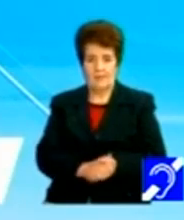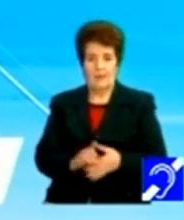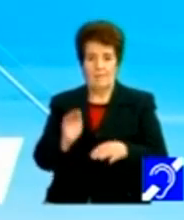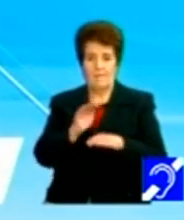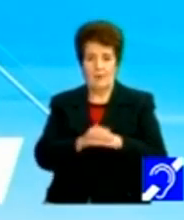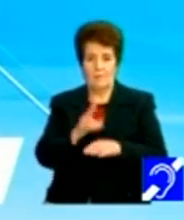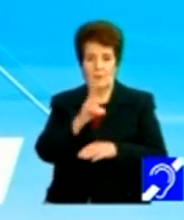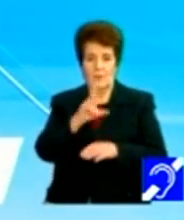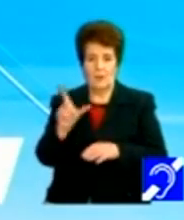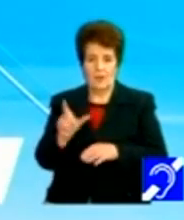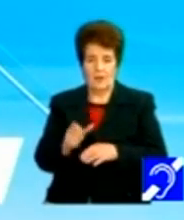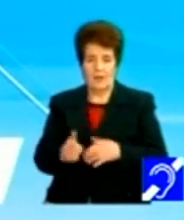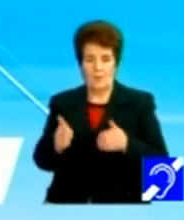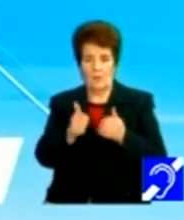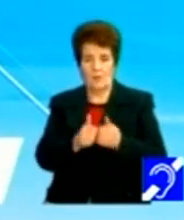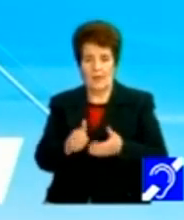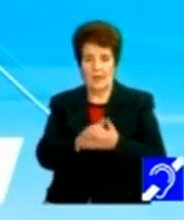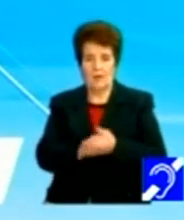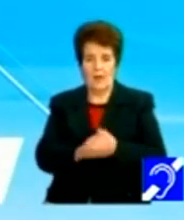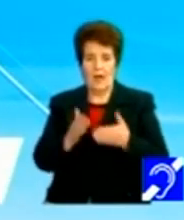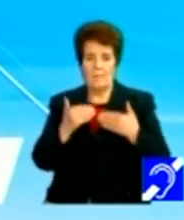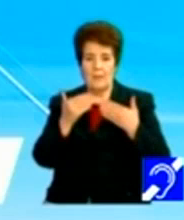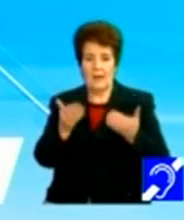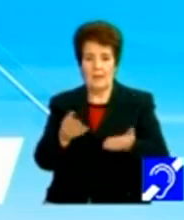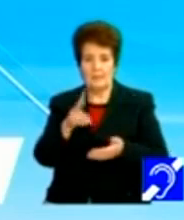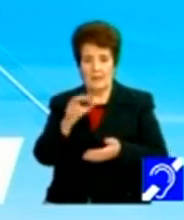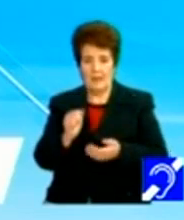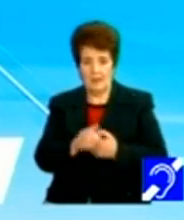faptul că un coleg unionist apelează la